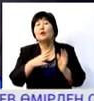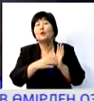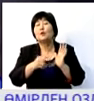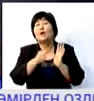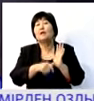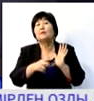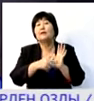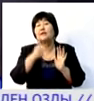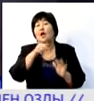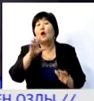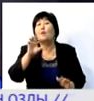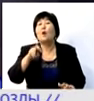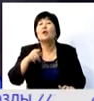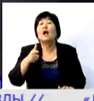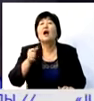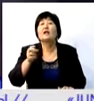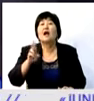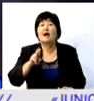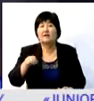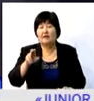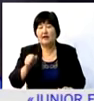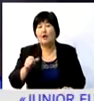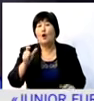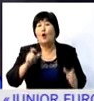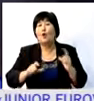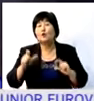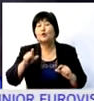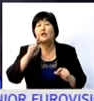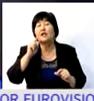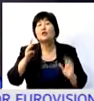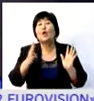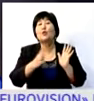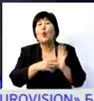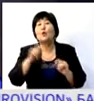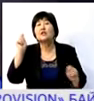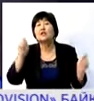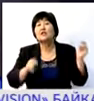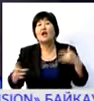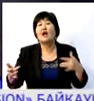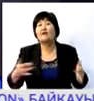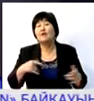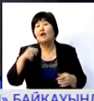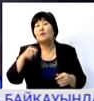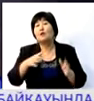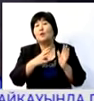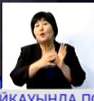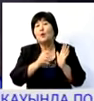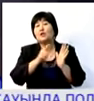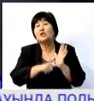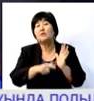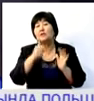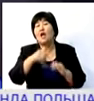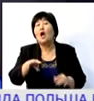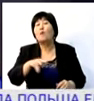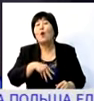жылы Болгарияда студент жастардың 9-шы фестивалінде, 1970 жылы